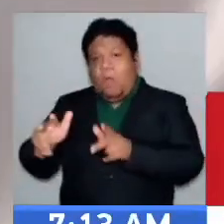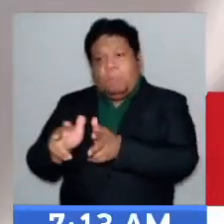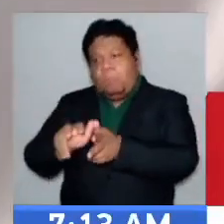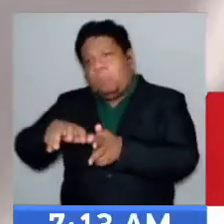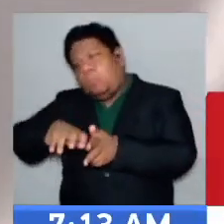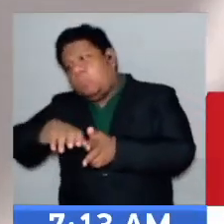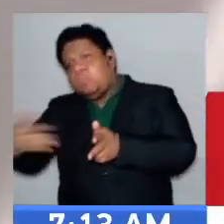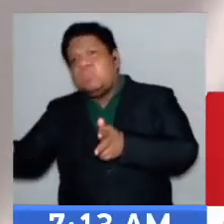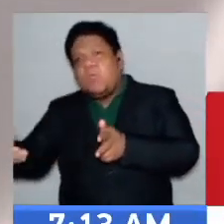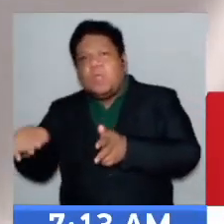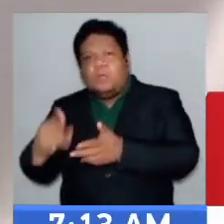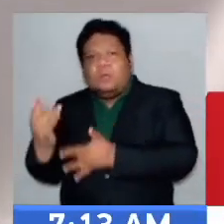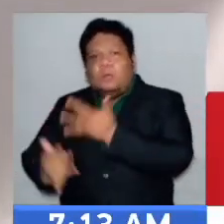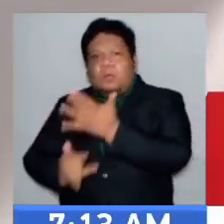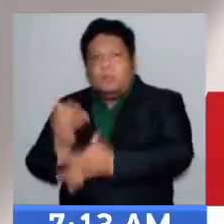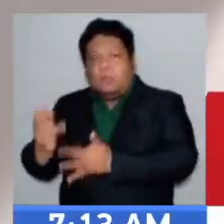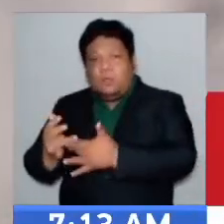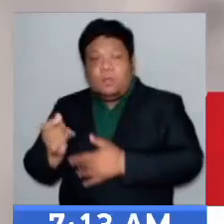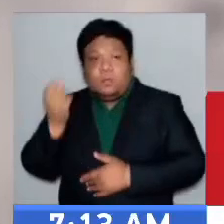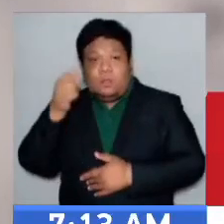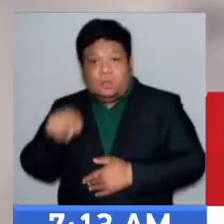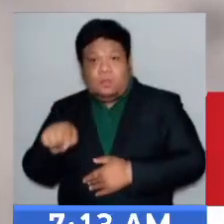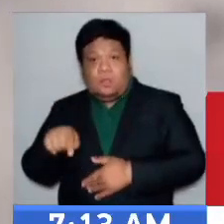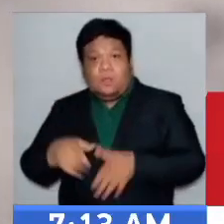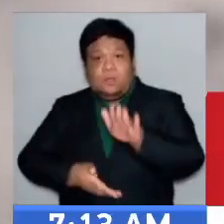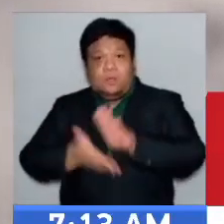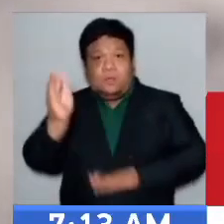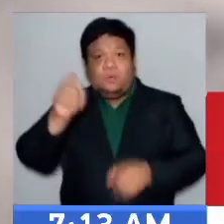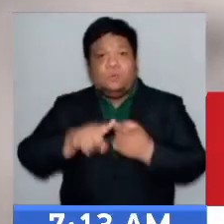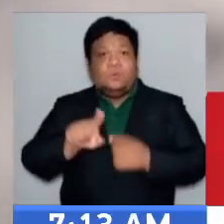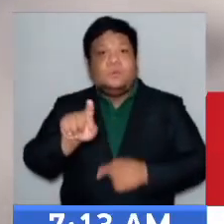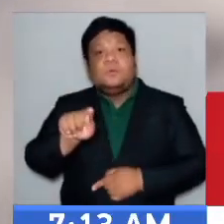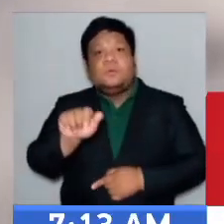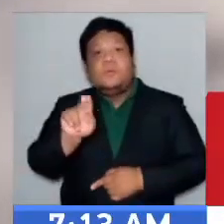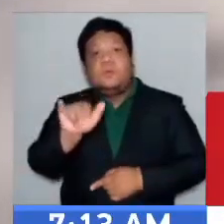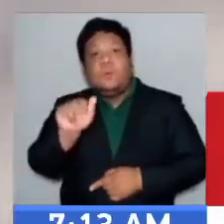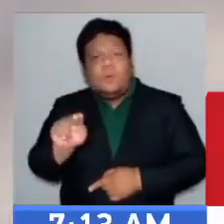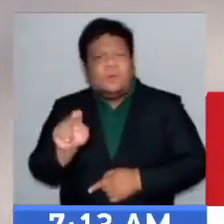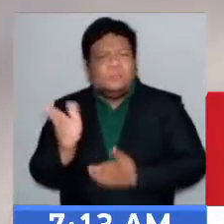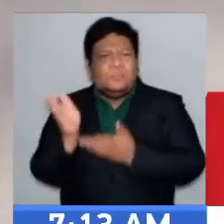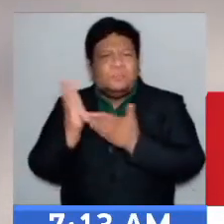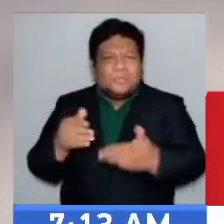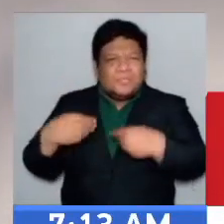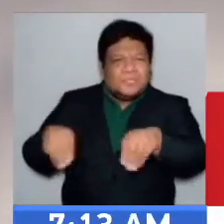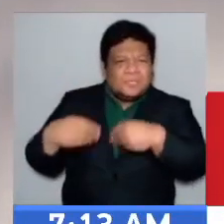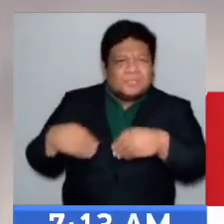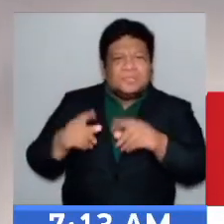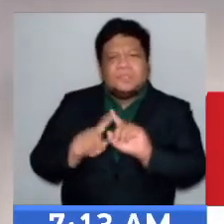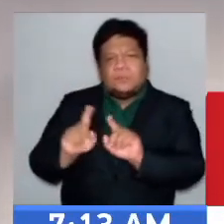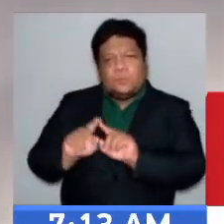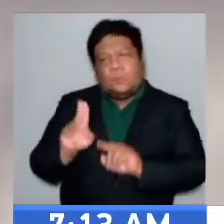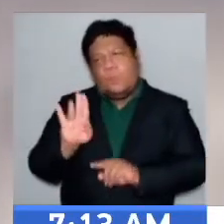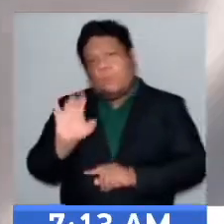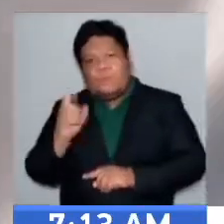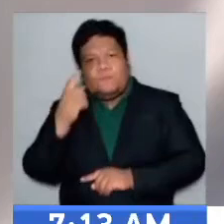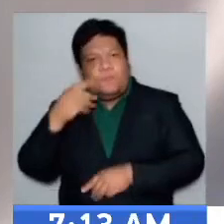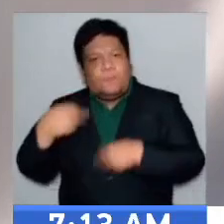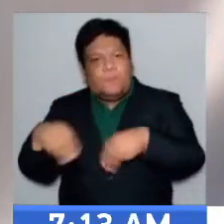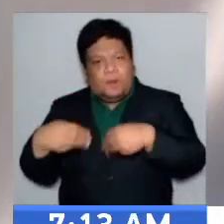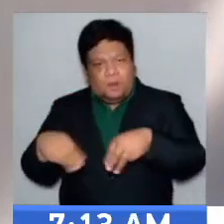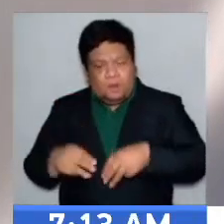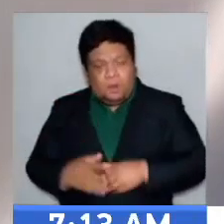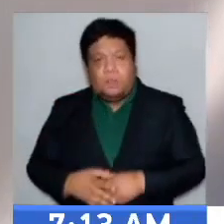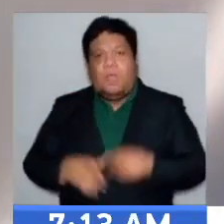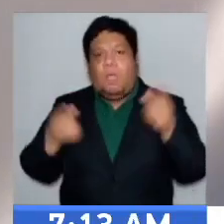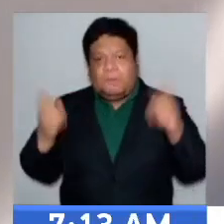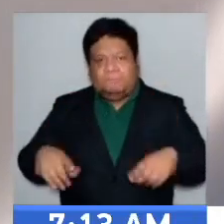si Arlando Zaraga sa Tanawan City para magdala ng mga panindang ubihalaya sa palengke nang maganap ang aksidente. Nang paparating